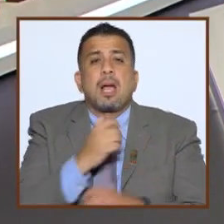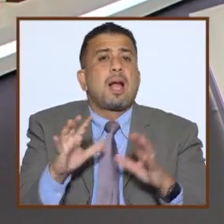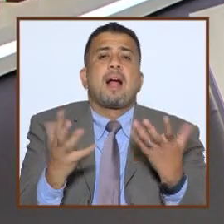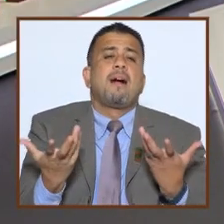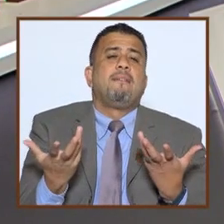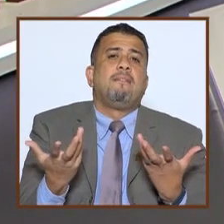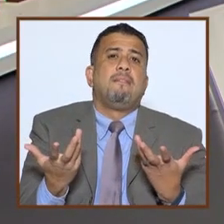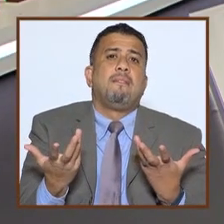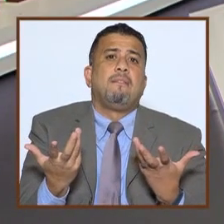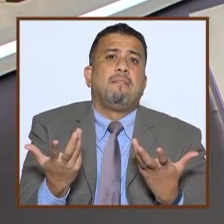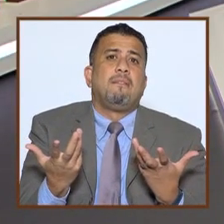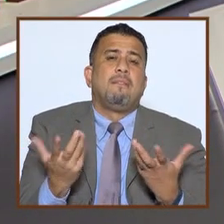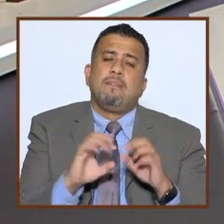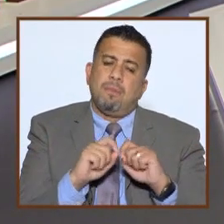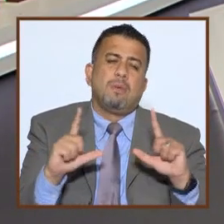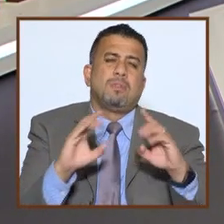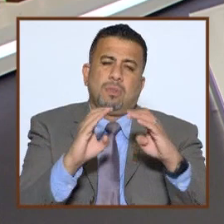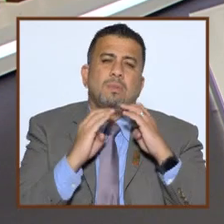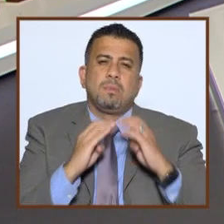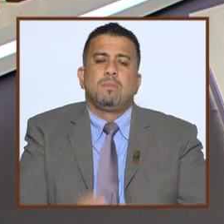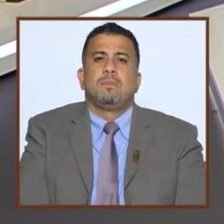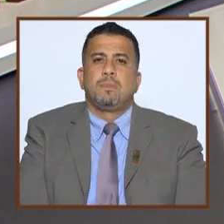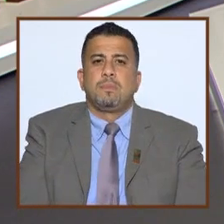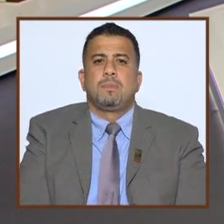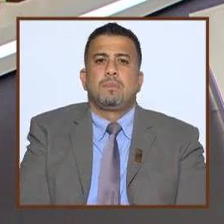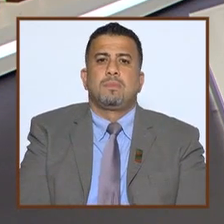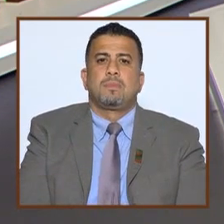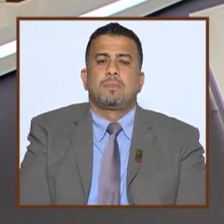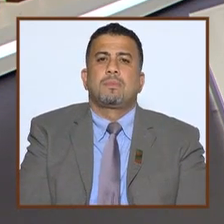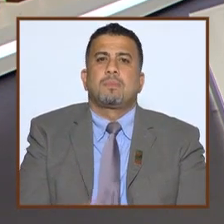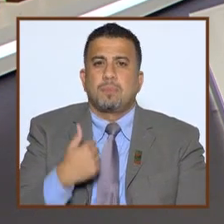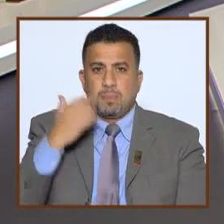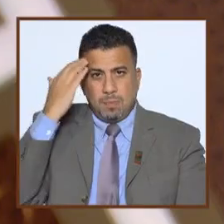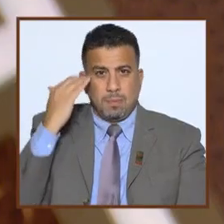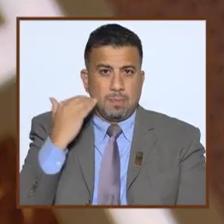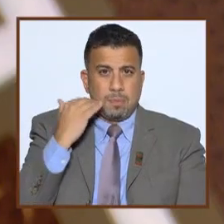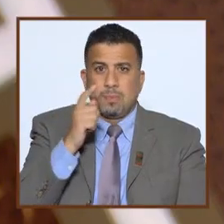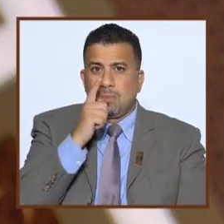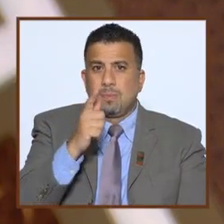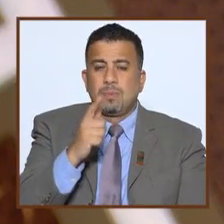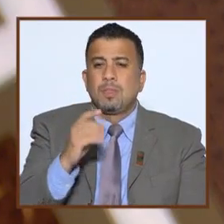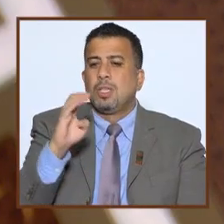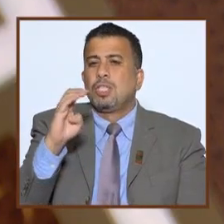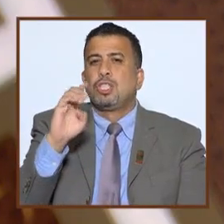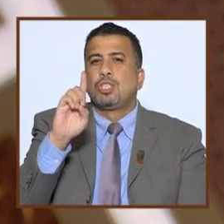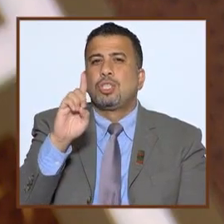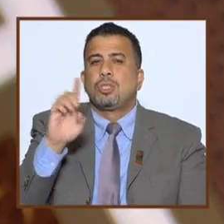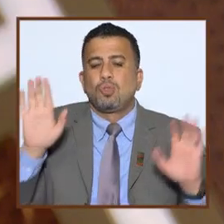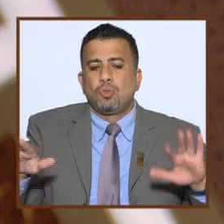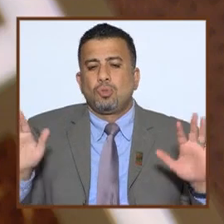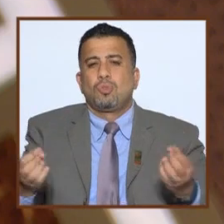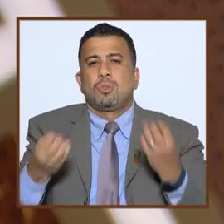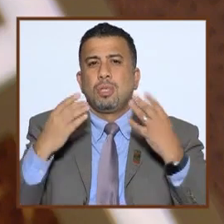طيب حنان من السعوديه بارك الله فيك تقول سبق اني سالتك عن دعاء اللي يتعلق بجبرائيل وميكائيل